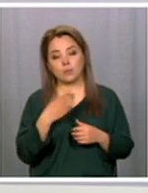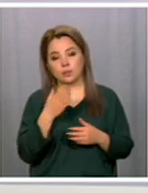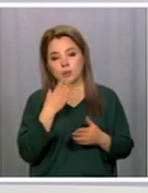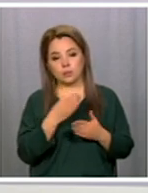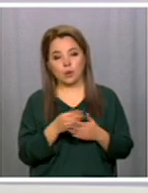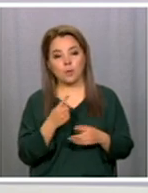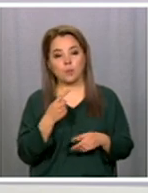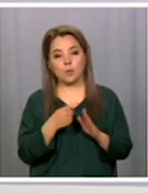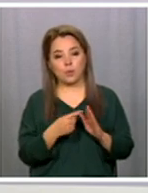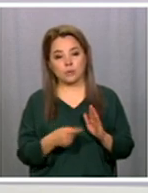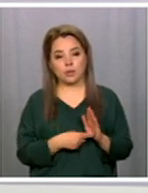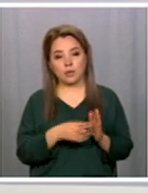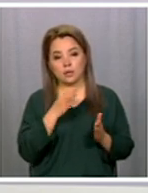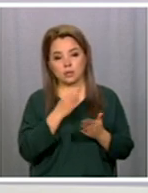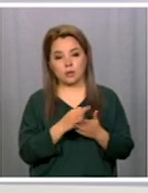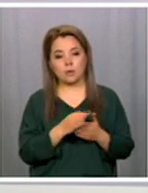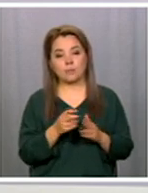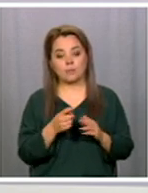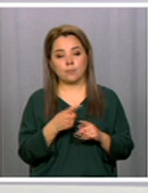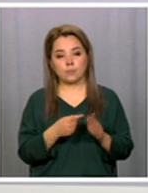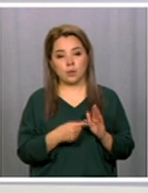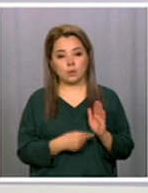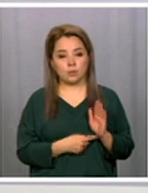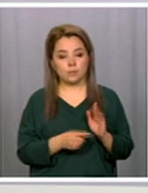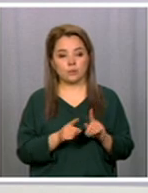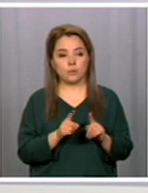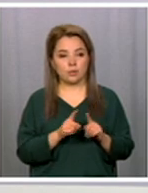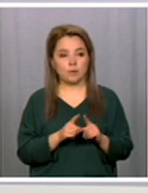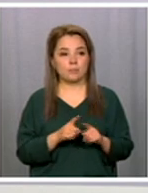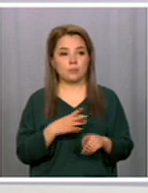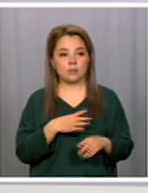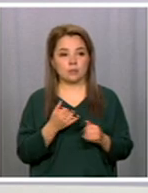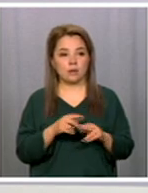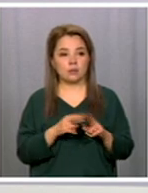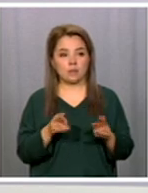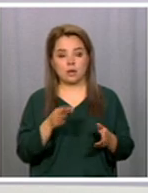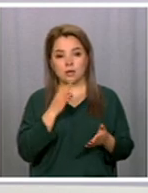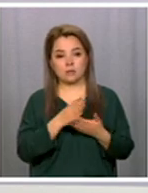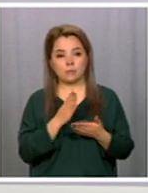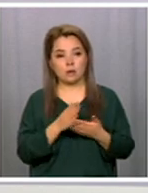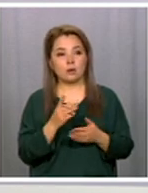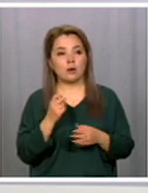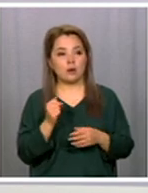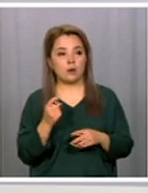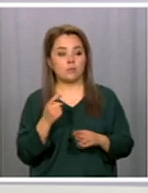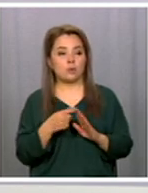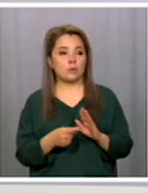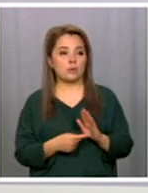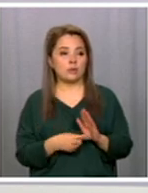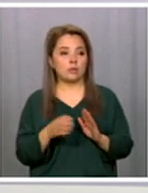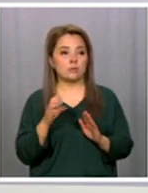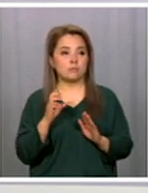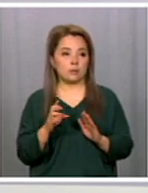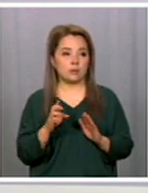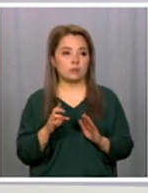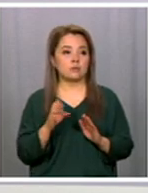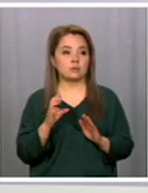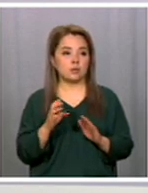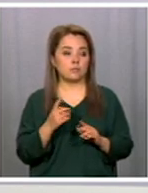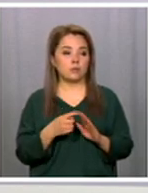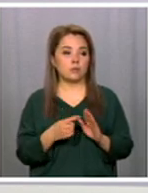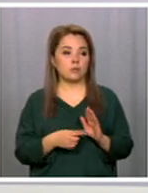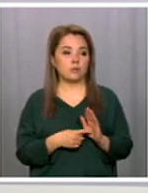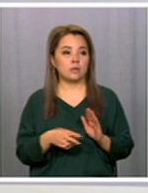содан соң бөлімдері бірдей бөлшектер сияқты қосады. А бөлінген Б қосу С бөлінгенді тең,